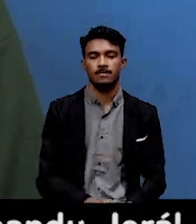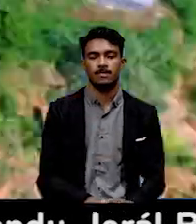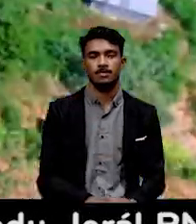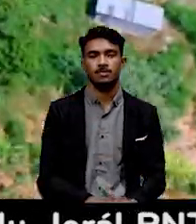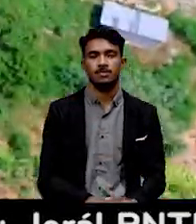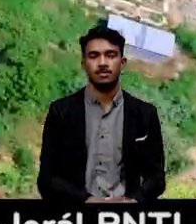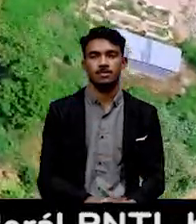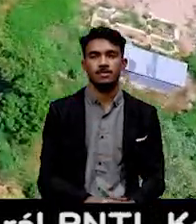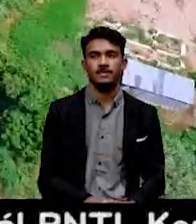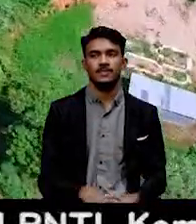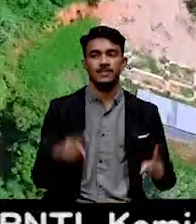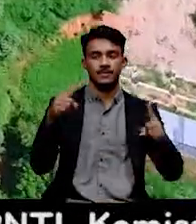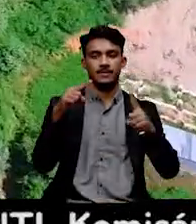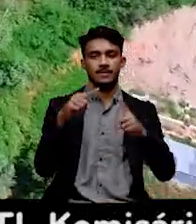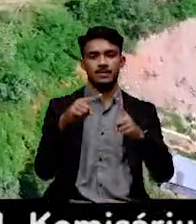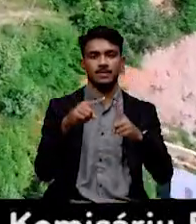ba